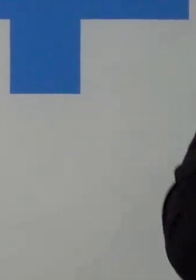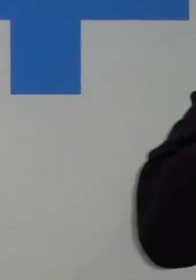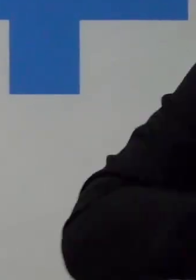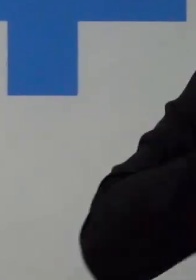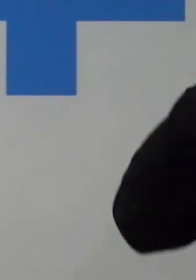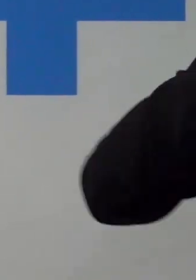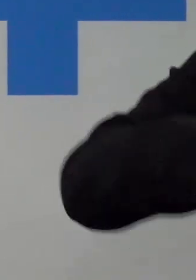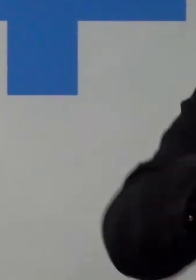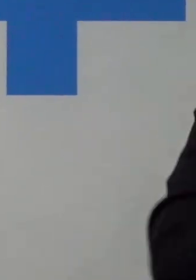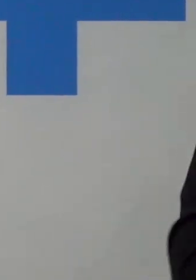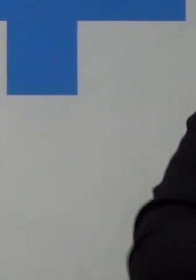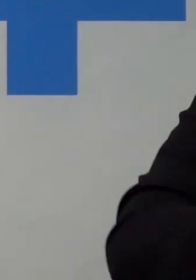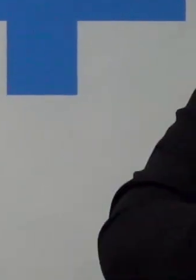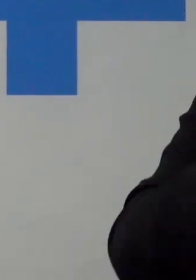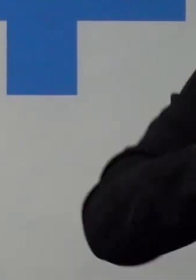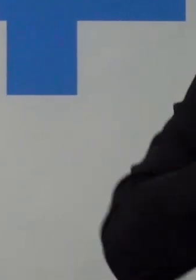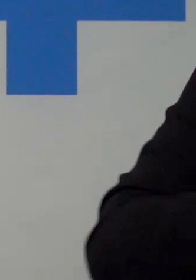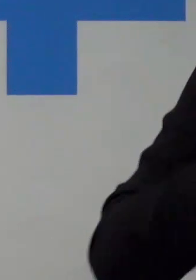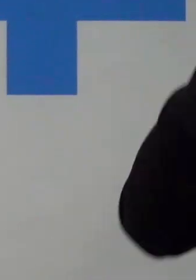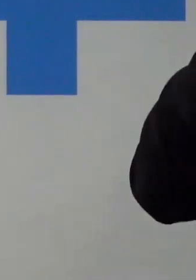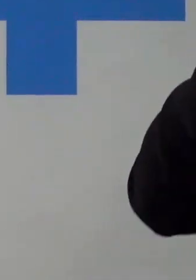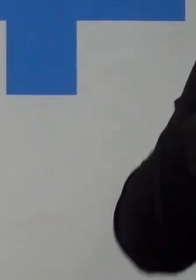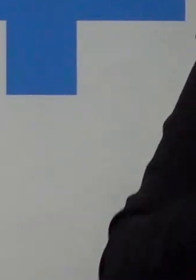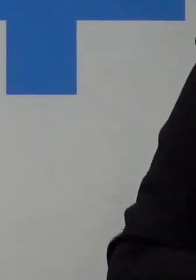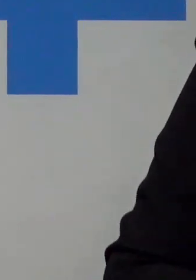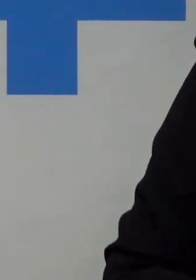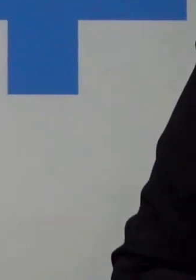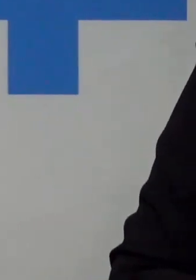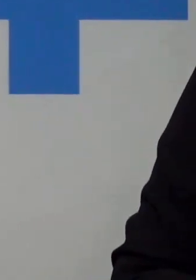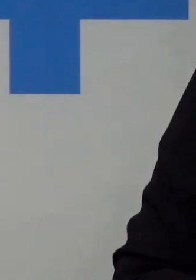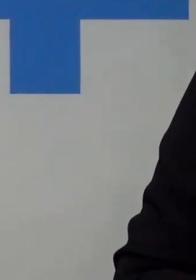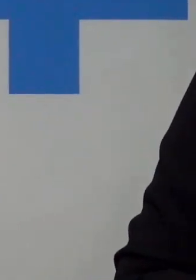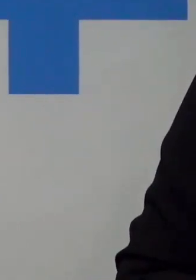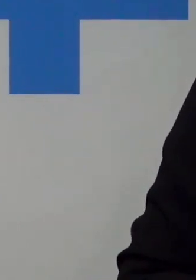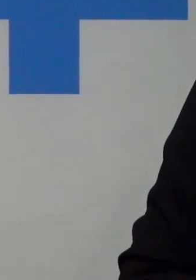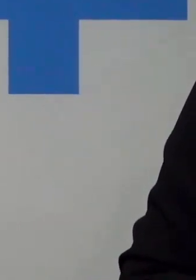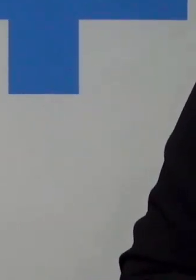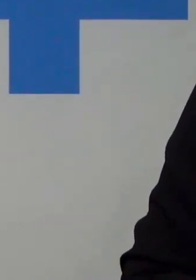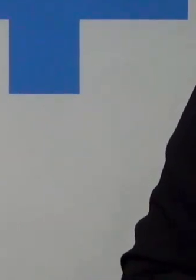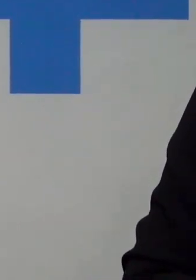희생에는 특별한 보상을 이재명은 합니다.